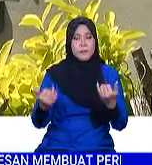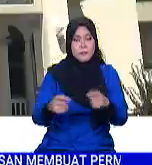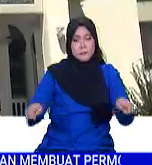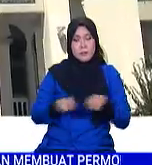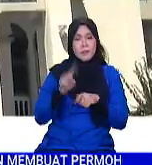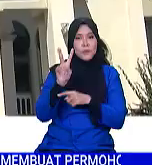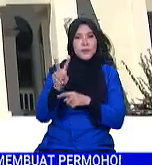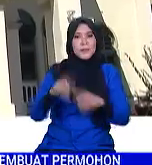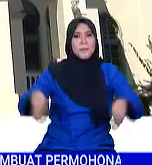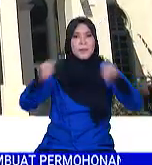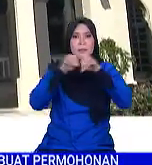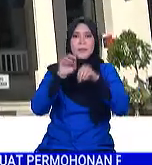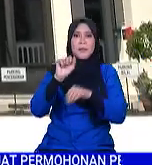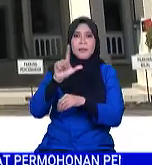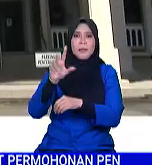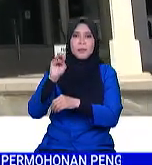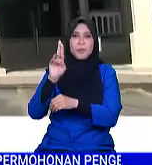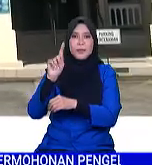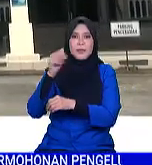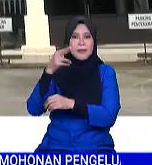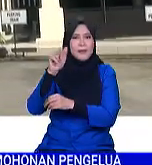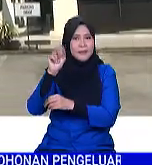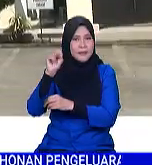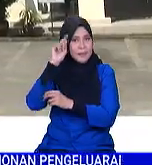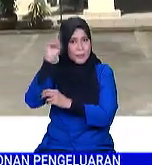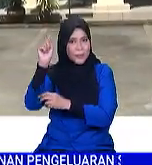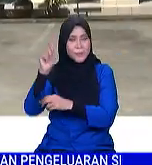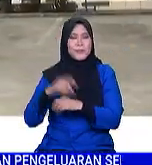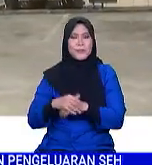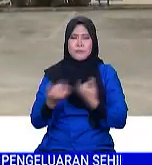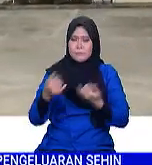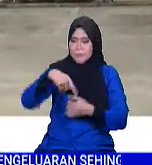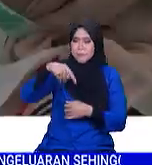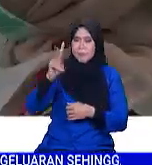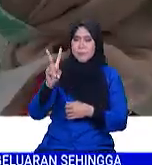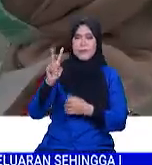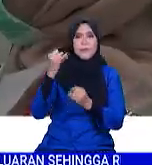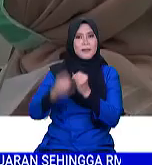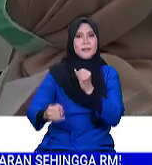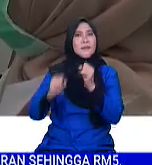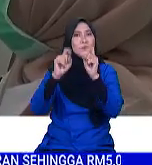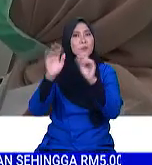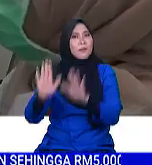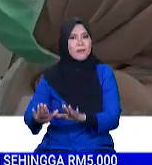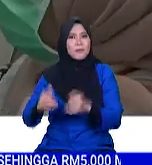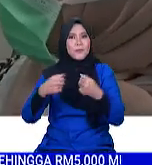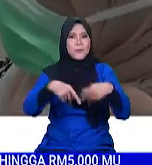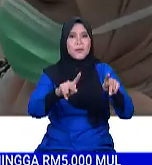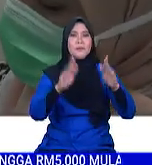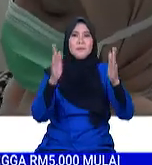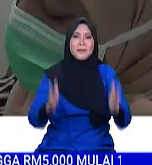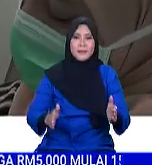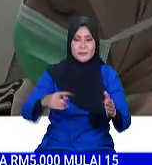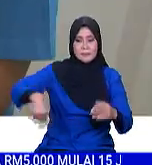adalah di Masjid Al-Muhtadin Kampung Pradong, Kuala Terengganu. PPV ini hanya beroperasi pada hujung minggu bagi memberi peluang ahli